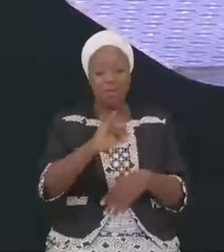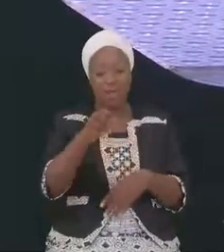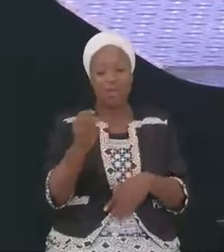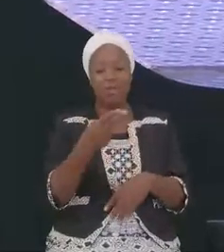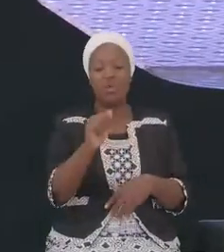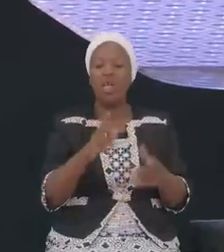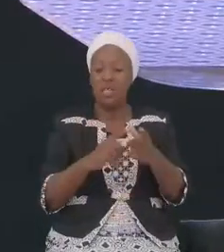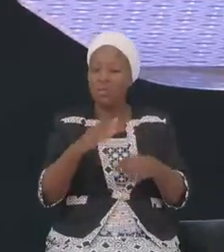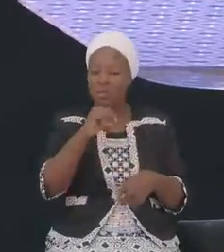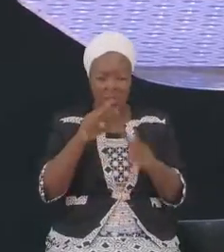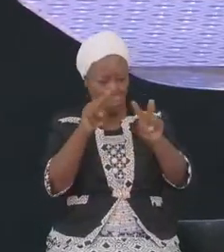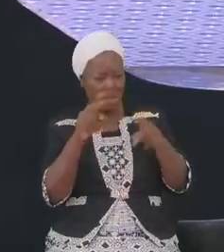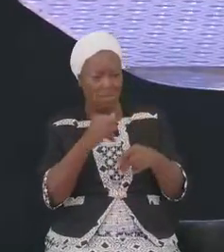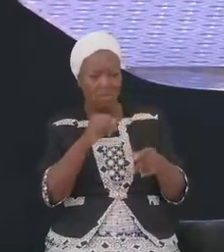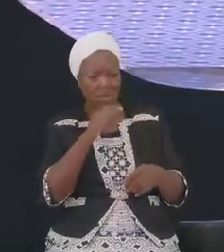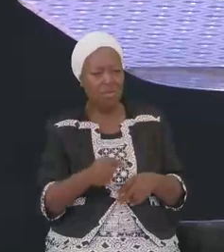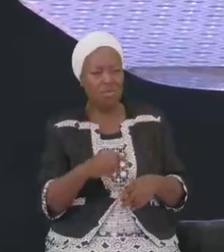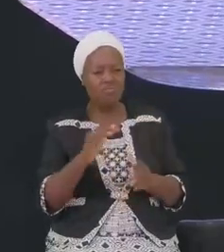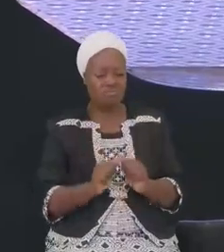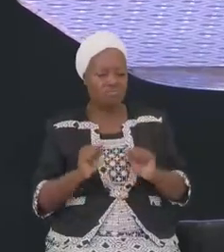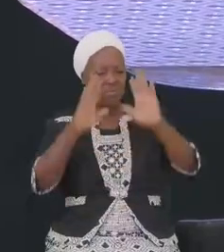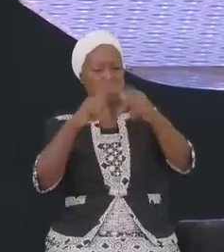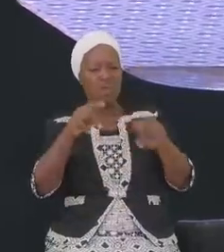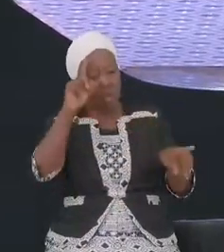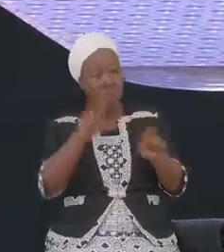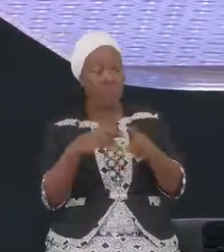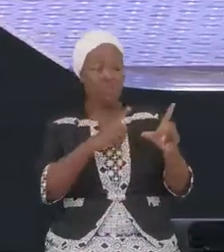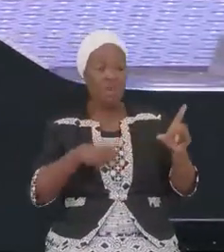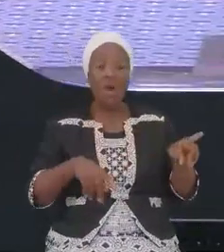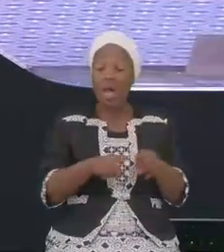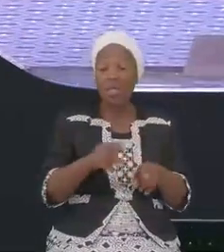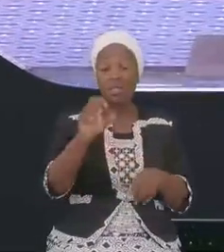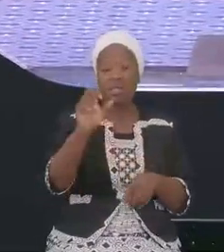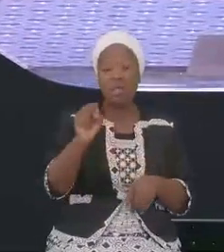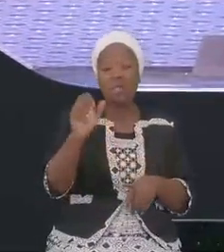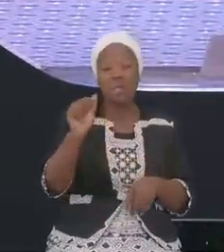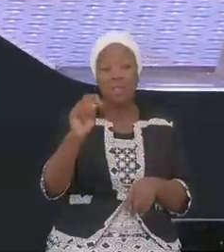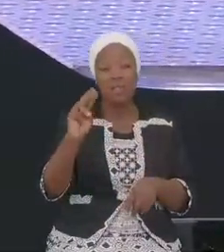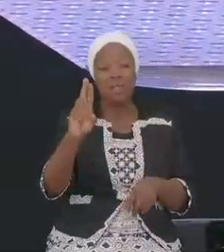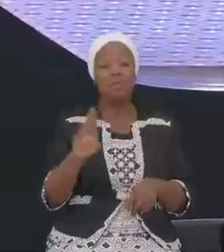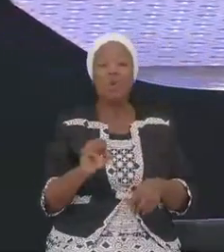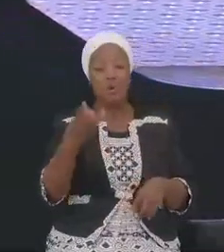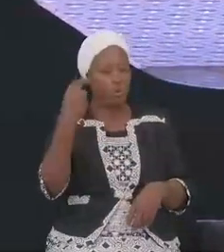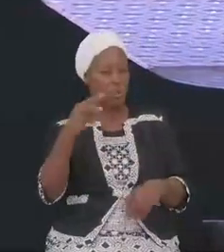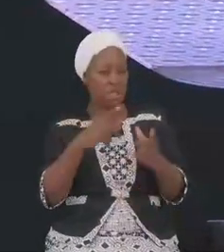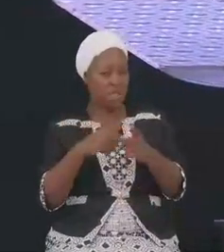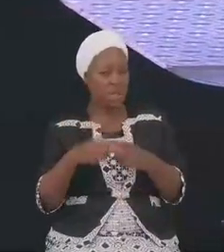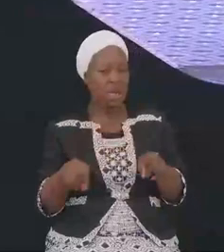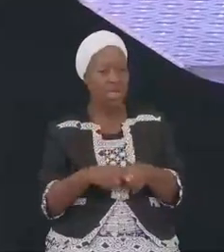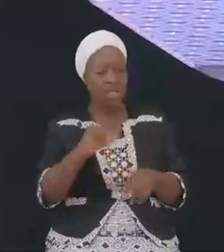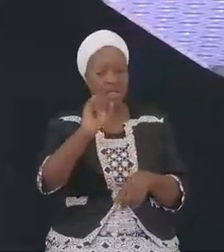qui ont succédé à Josué, ils n'étaient pas vraiment consacrés au terme de l'alliance comme Samuel, comme